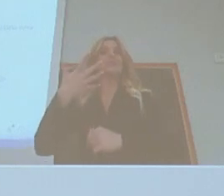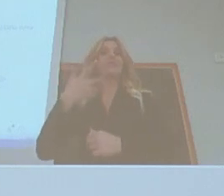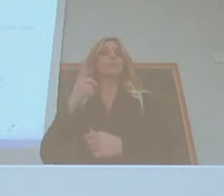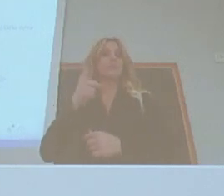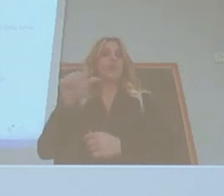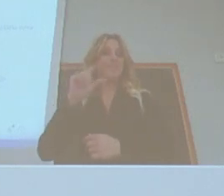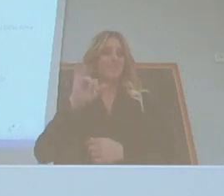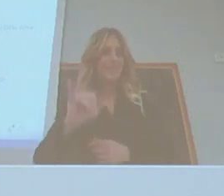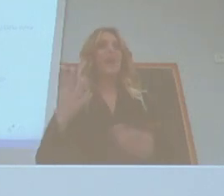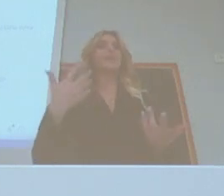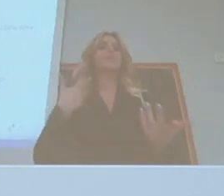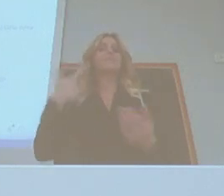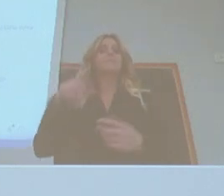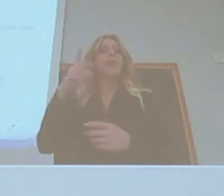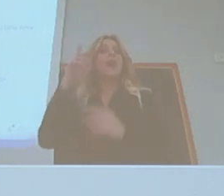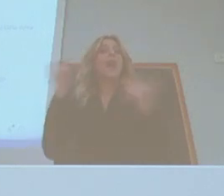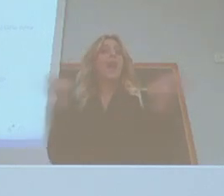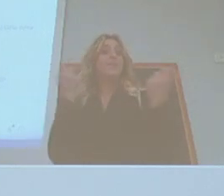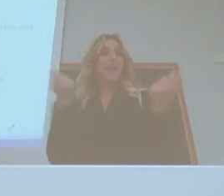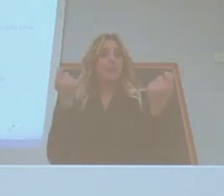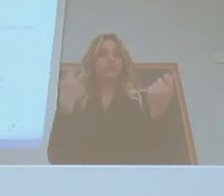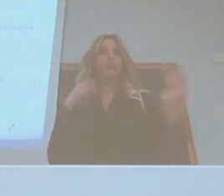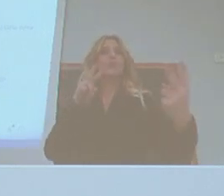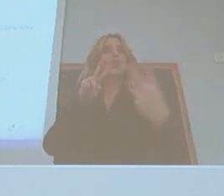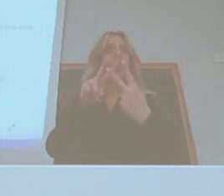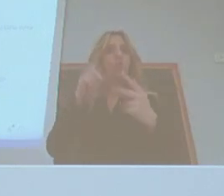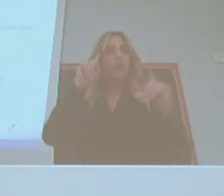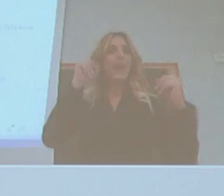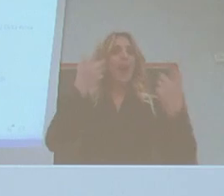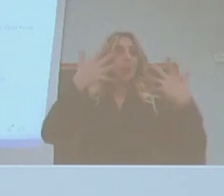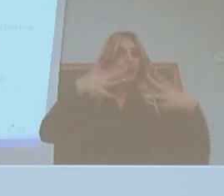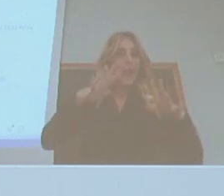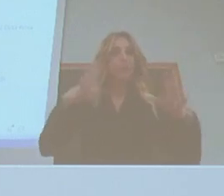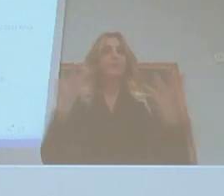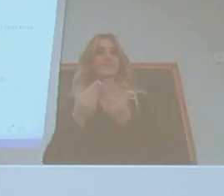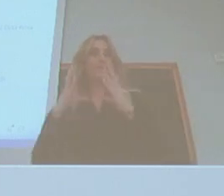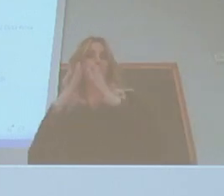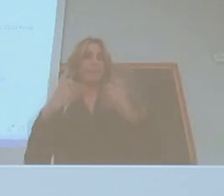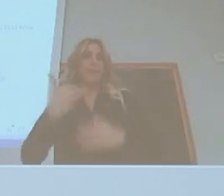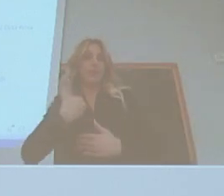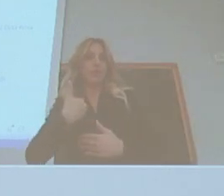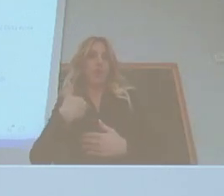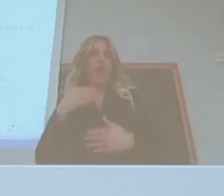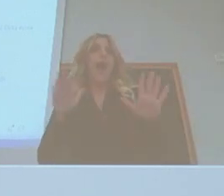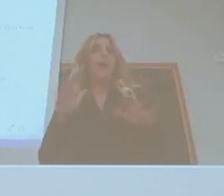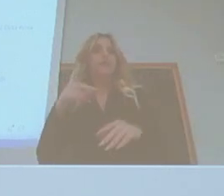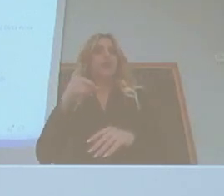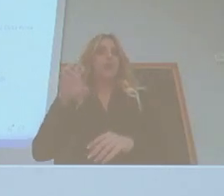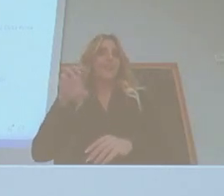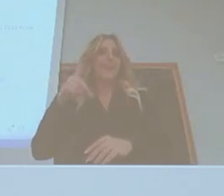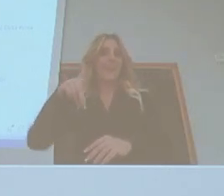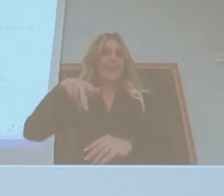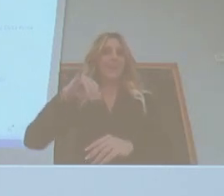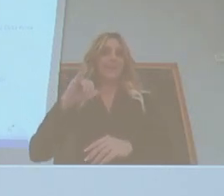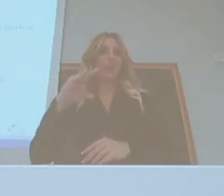GSSI, questo evento regionale per l'incontro tra laureati ed imprese. E io sono Angelo De Nicola, ho l'onore di moderare